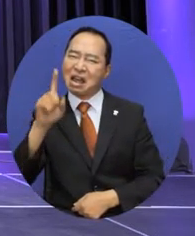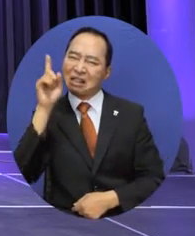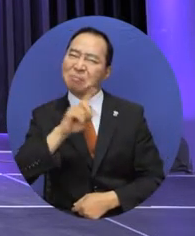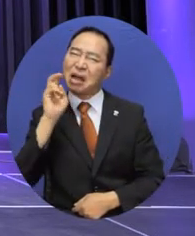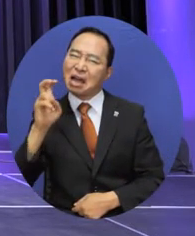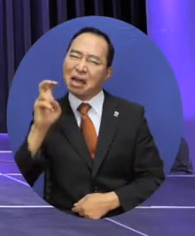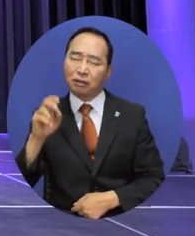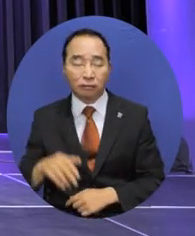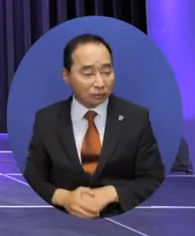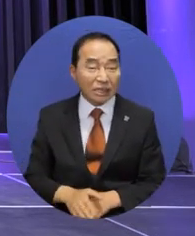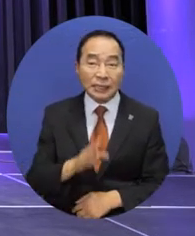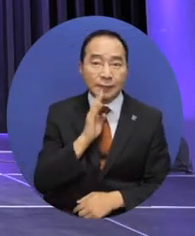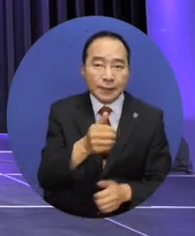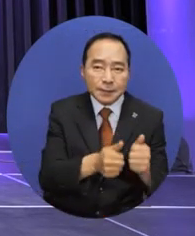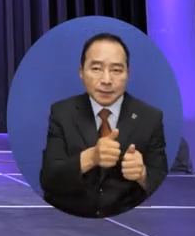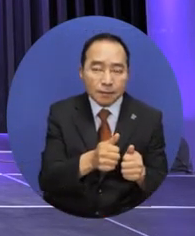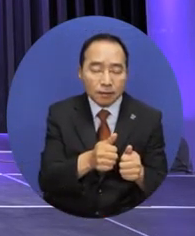65%나 되는 시민들이